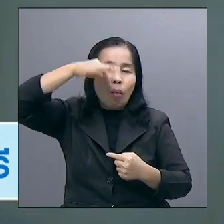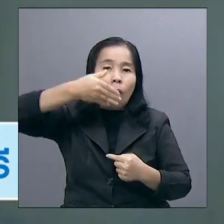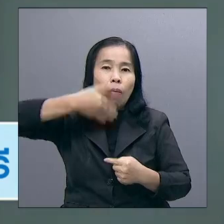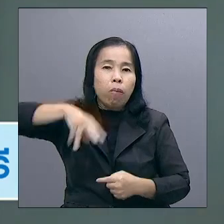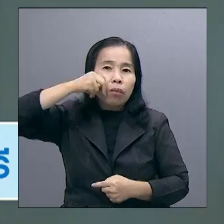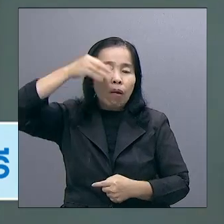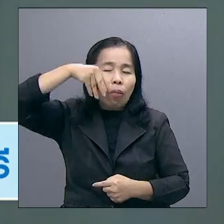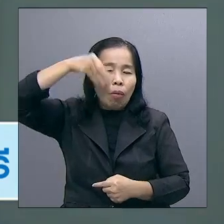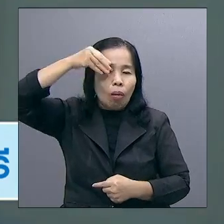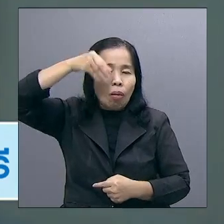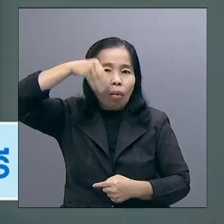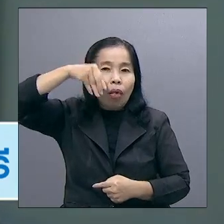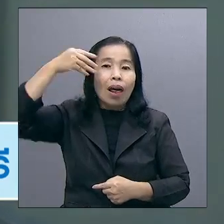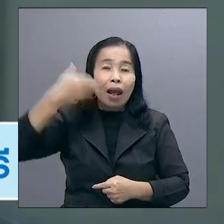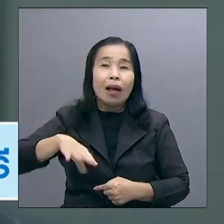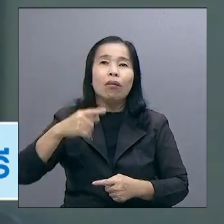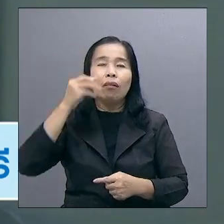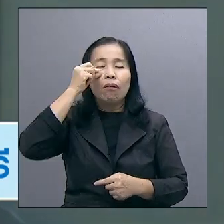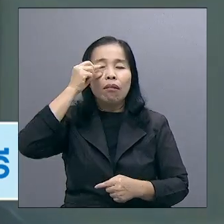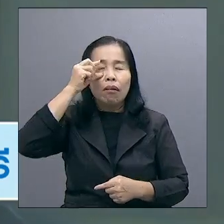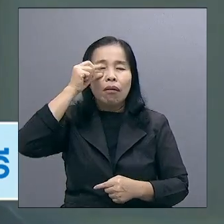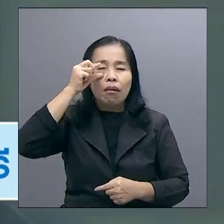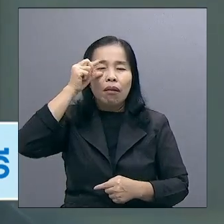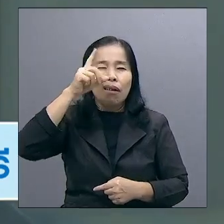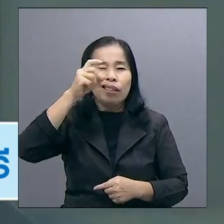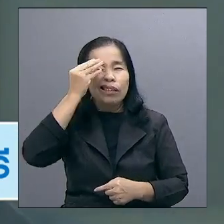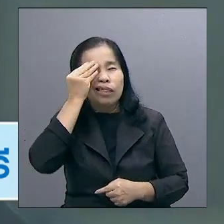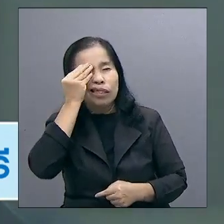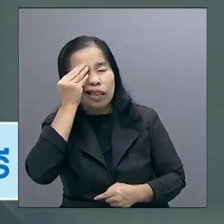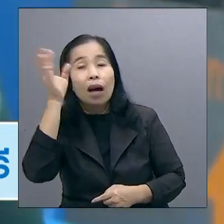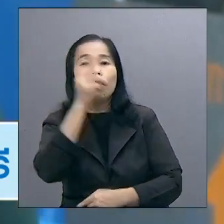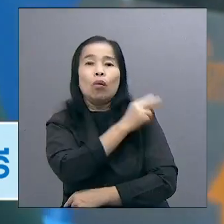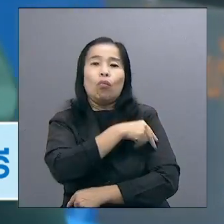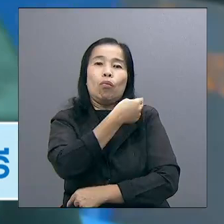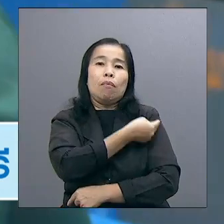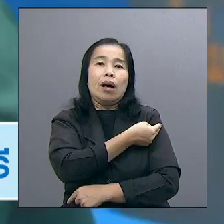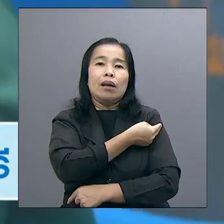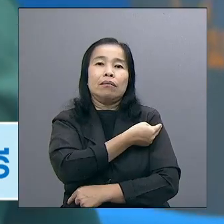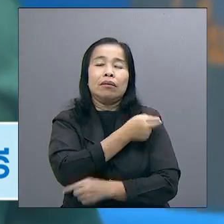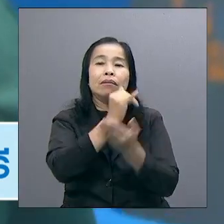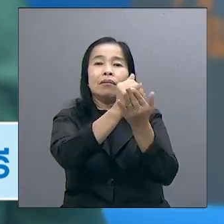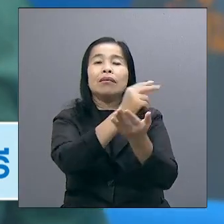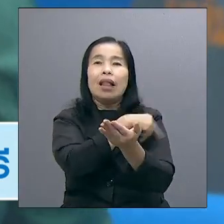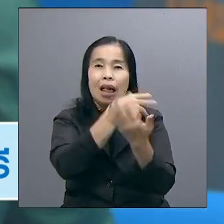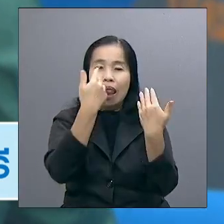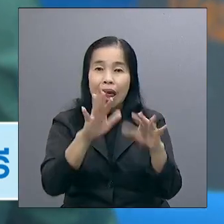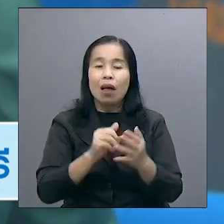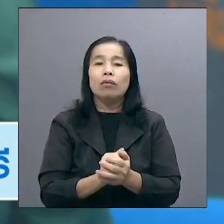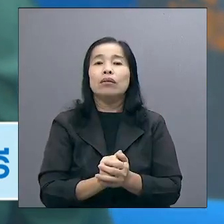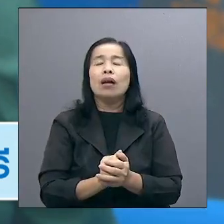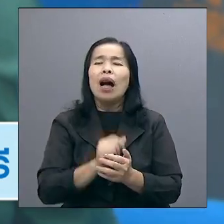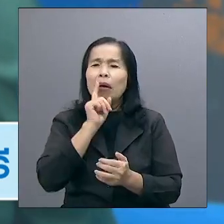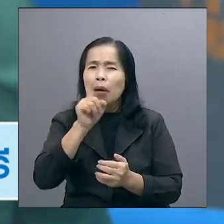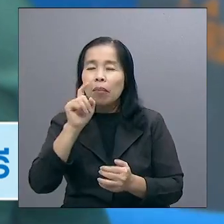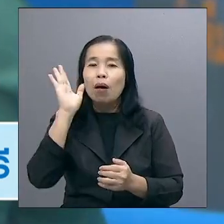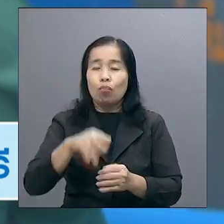ไหไม่หยดนะคะและกไมสามารถลืมตาได้ด้วยถูกน้ตัวสงวรพยาบัไปก่อนหนานี้แล้วจากการไปสอบสวนคุณวะ